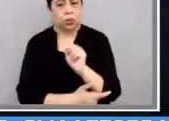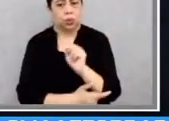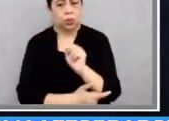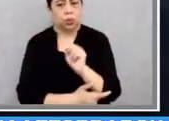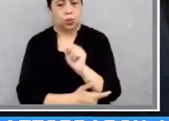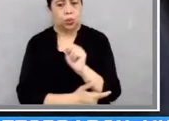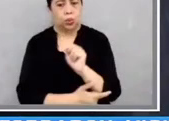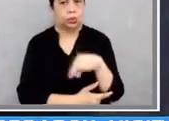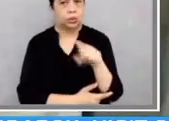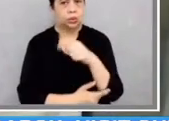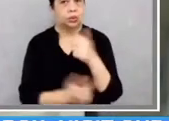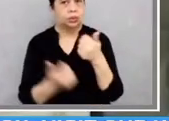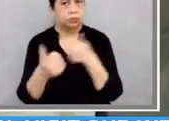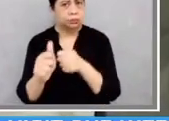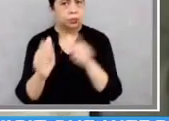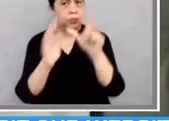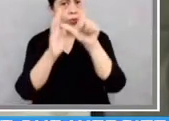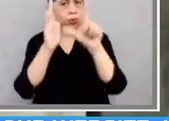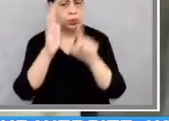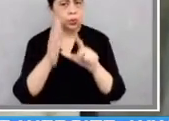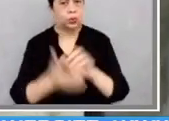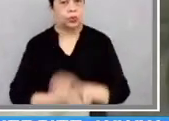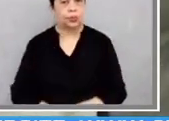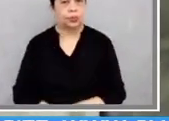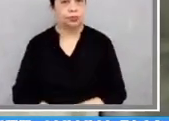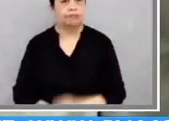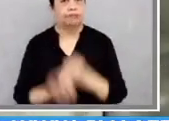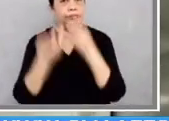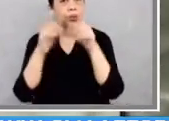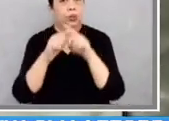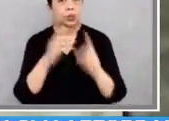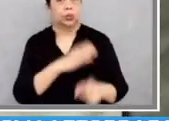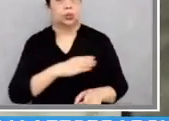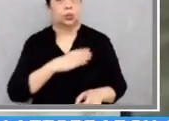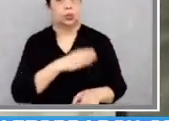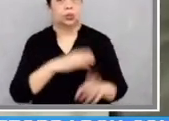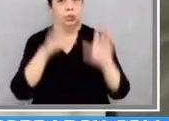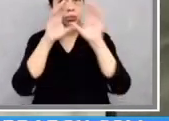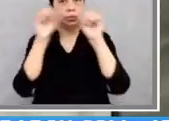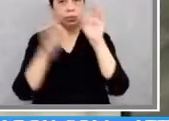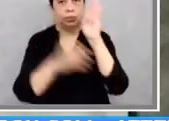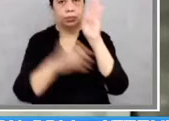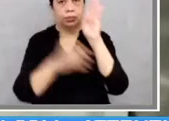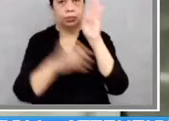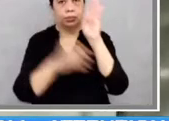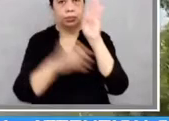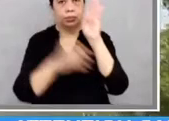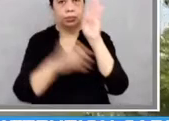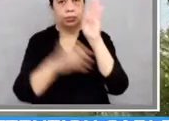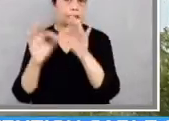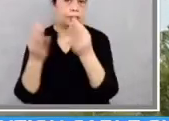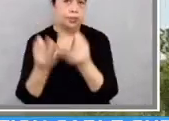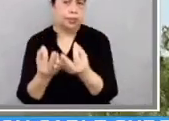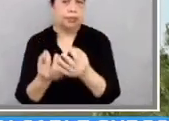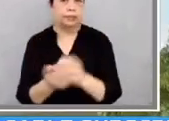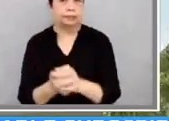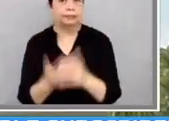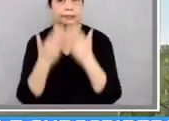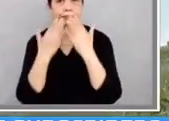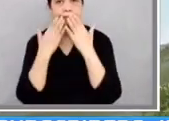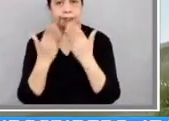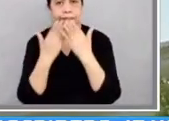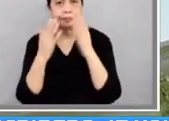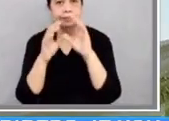na naaayon sa batas. Nagpaabot din ang pakikiramay si Pangulong Bongbong Marcos sa naiwang pamilya. Nagpasalamat din ang Pangulo